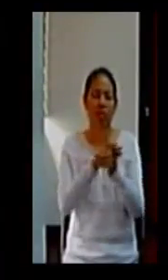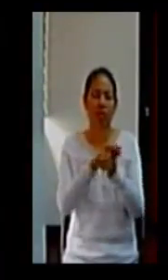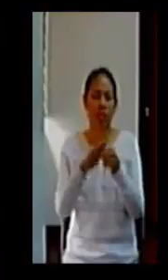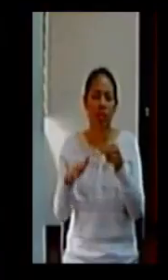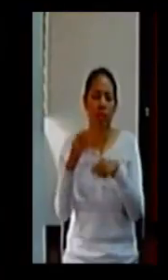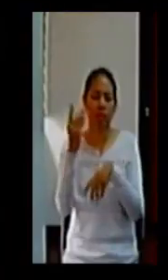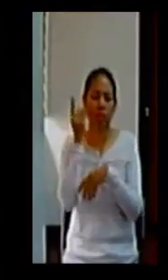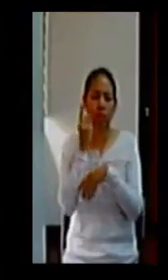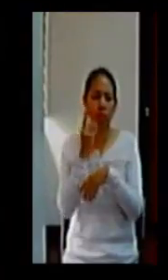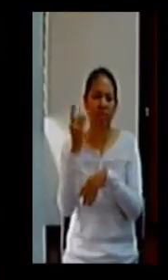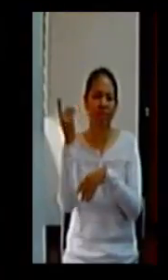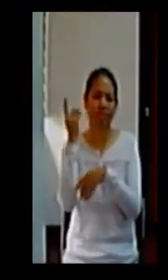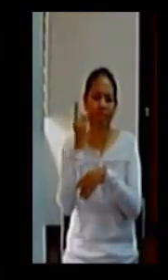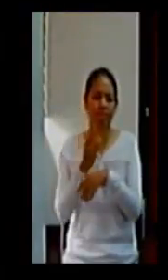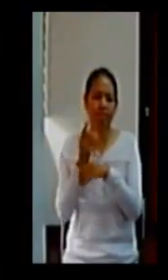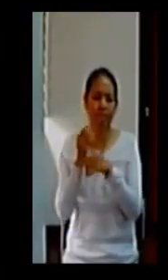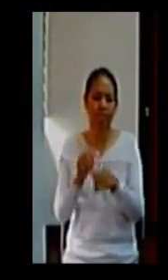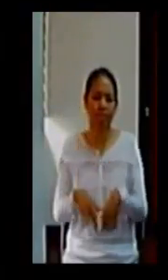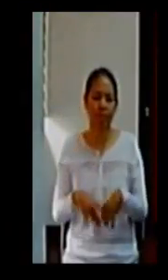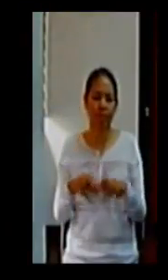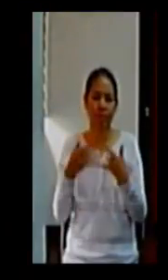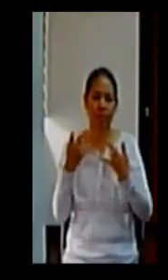naming kinabubuhay,